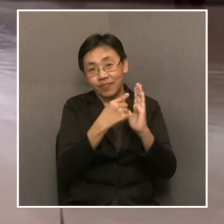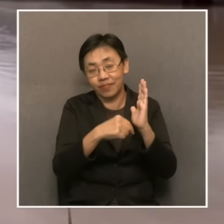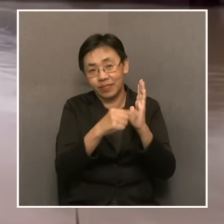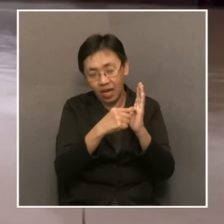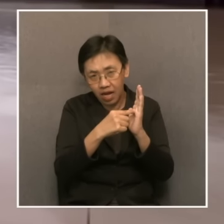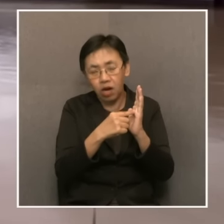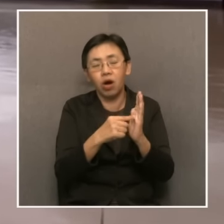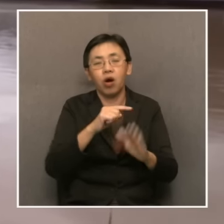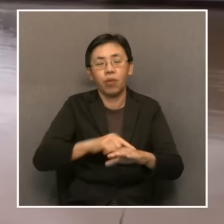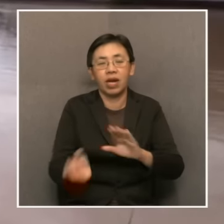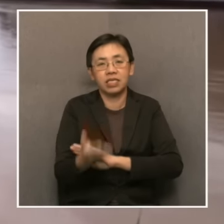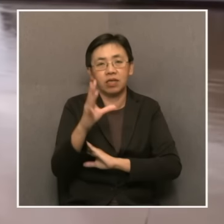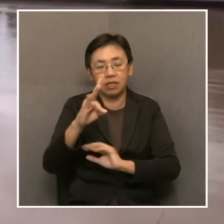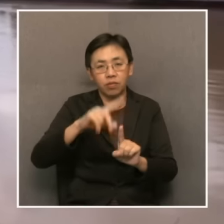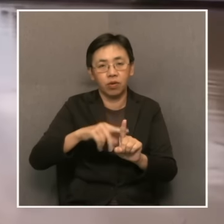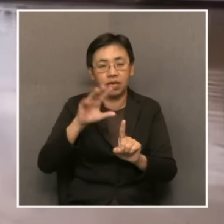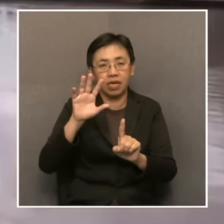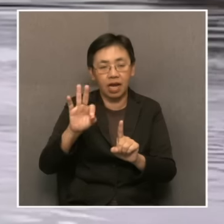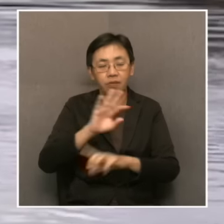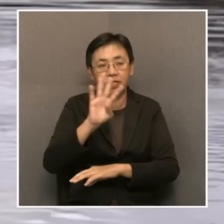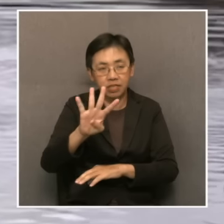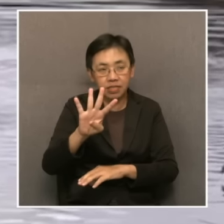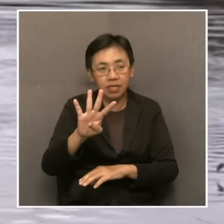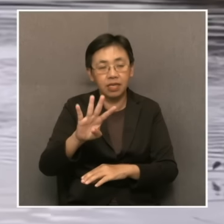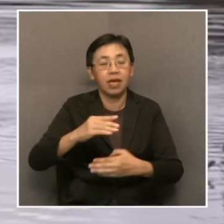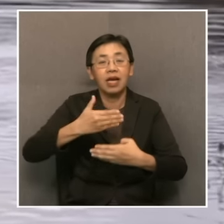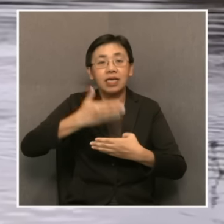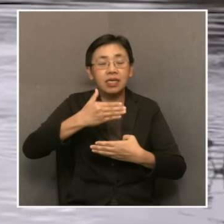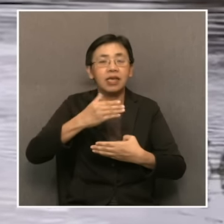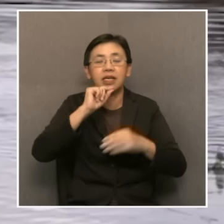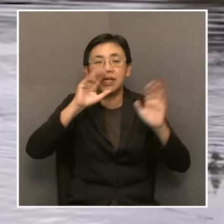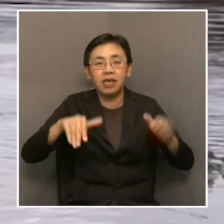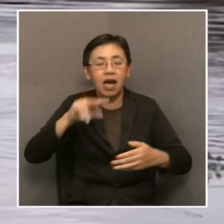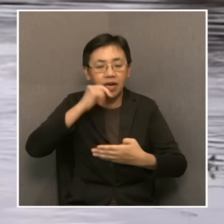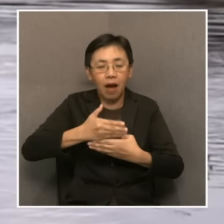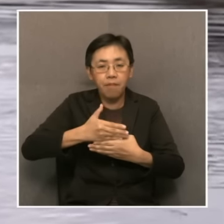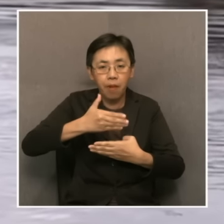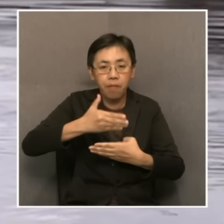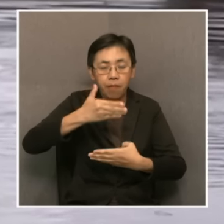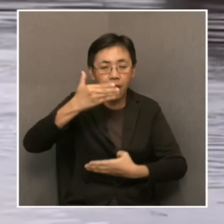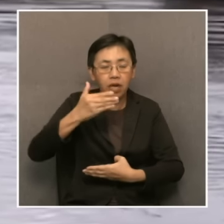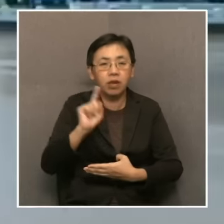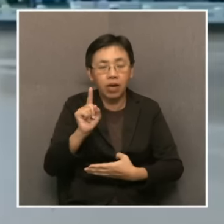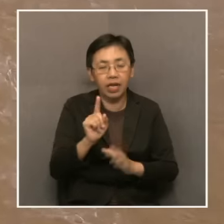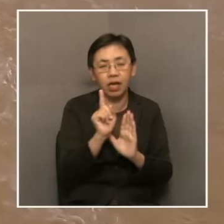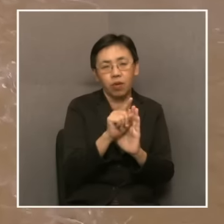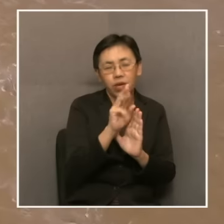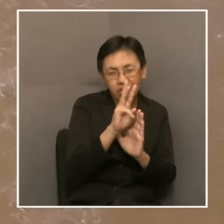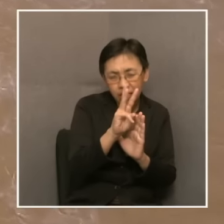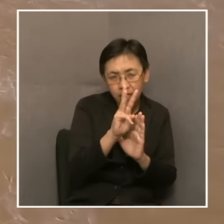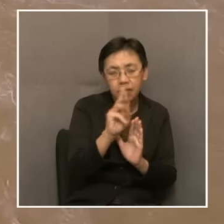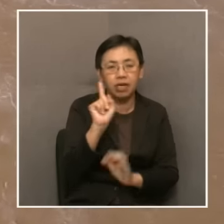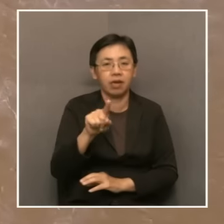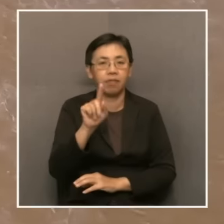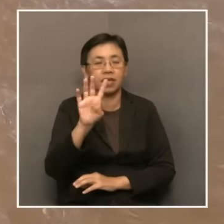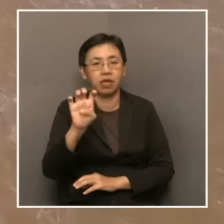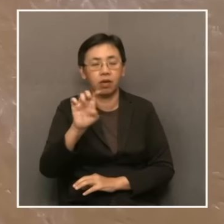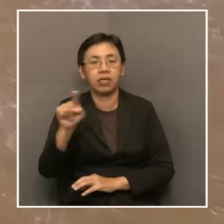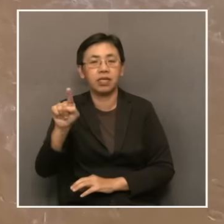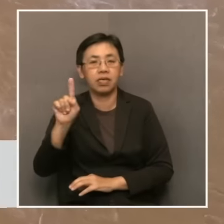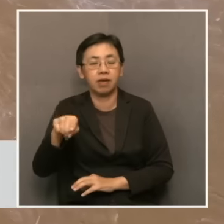น.เขื่อนเจ้าพระยาทยอยปรับเพิ่มการระบายน้ำแบบขั้นบันไดในอัตราระหว่าง 1,400 ถึง